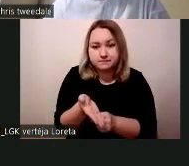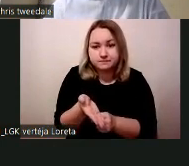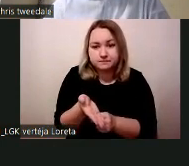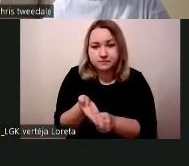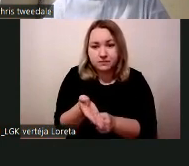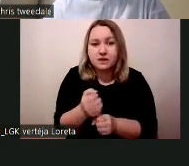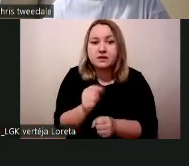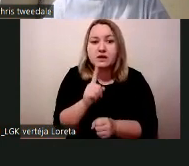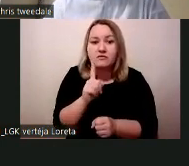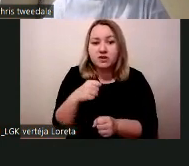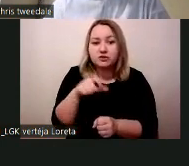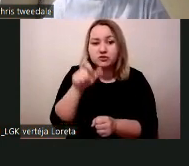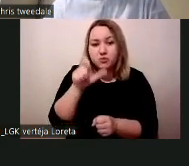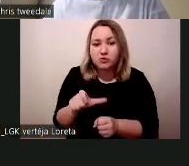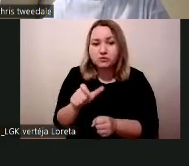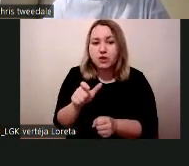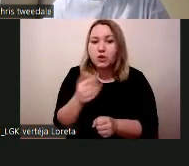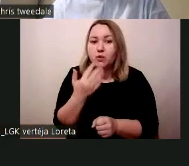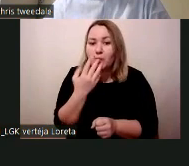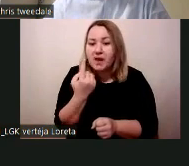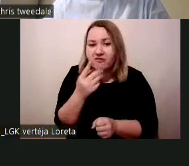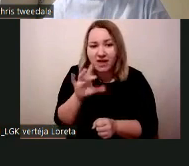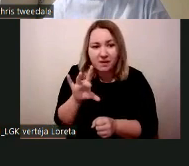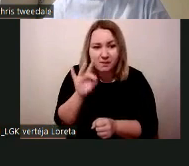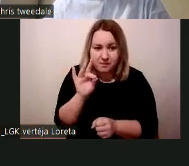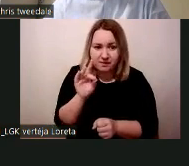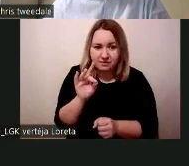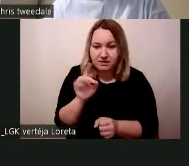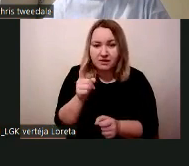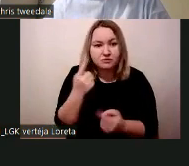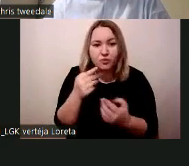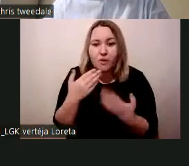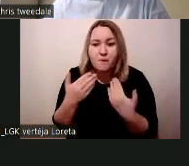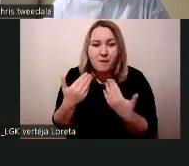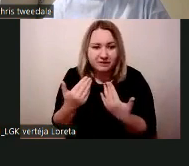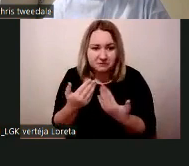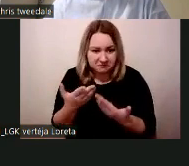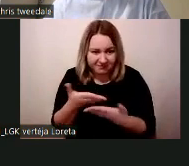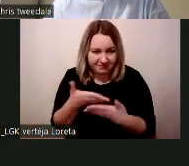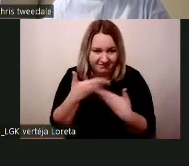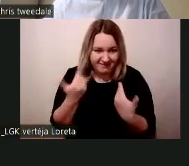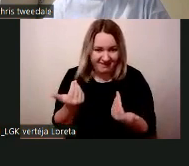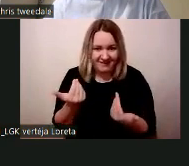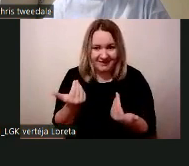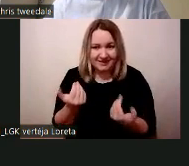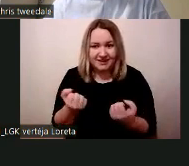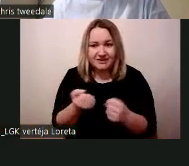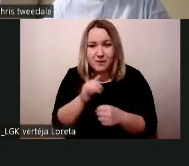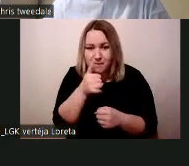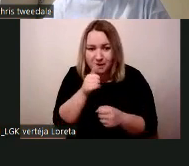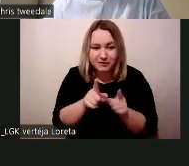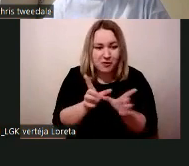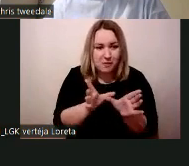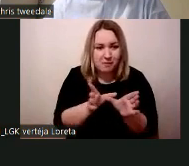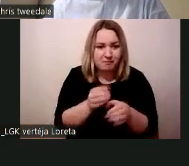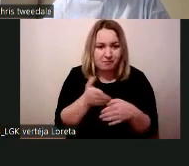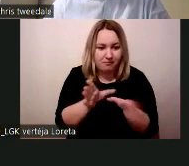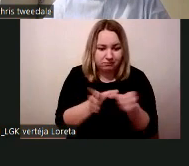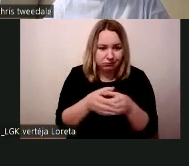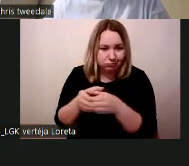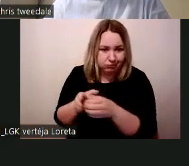asmo pasirinko vieną, neturė su kom kalbėtis. Suprantat, mes bandome jūs organizuoti.